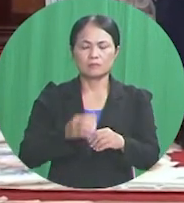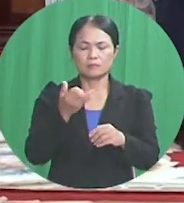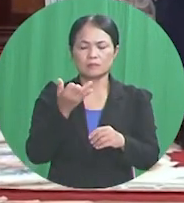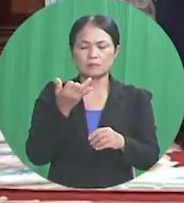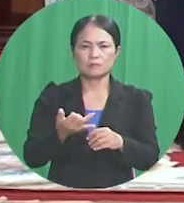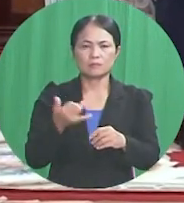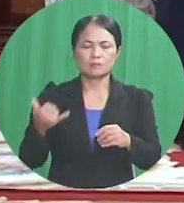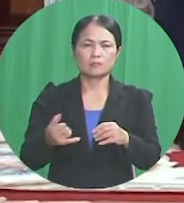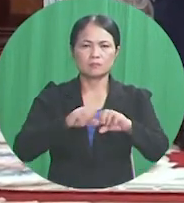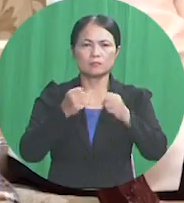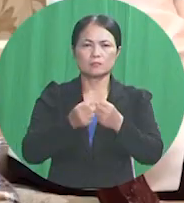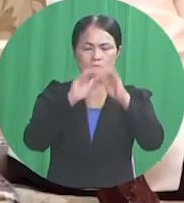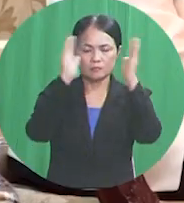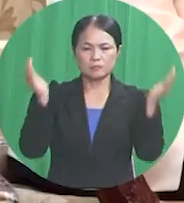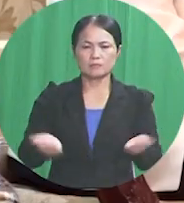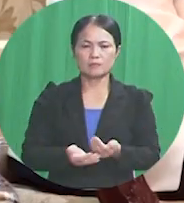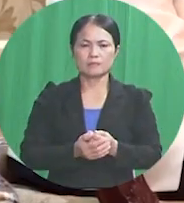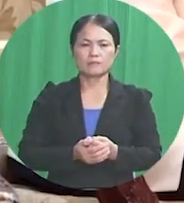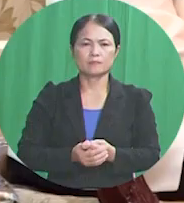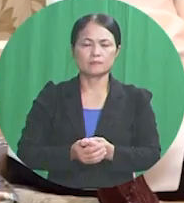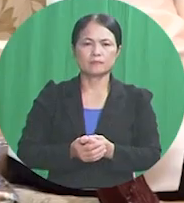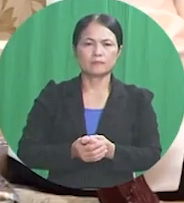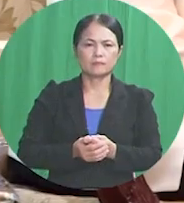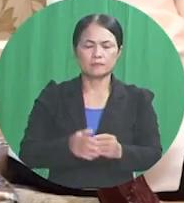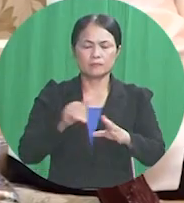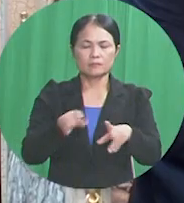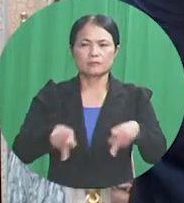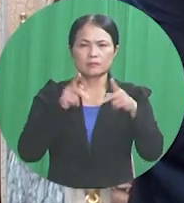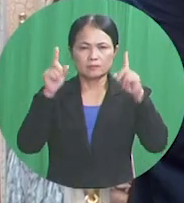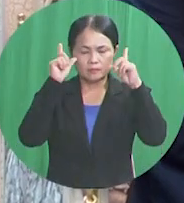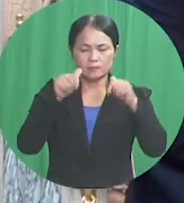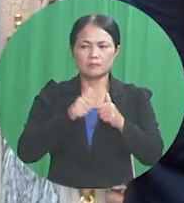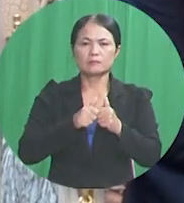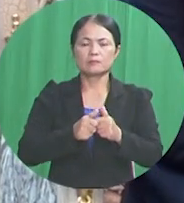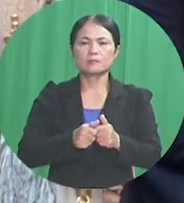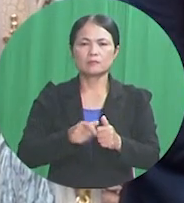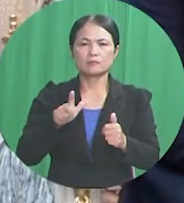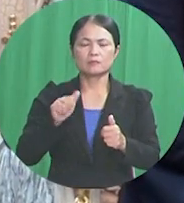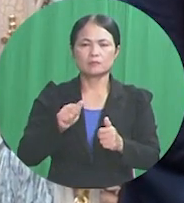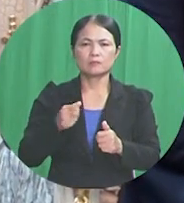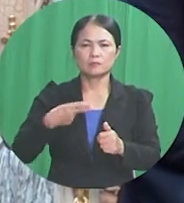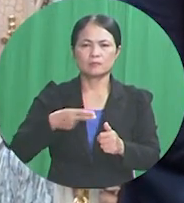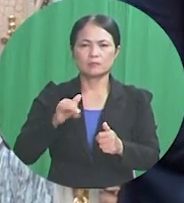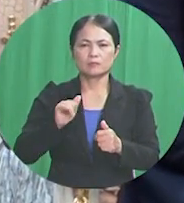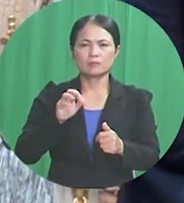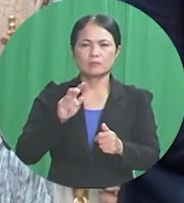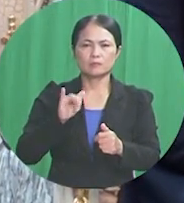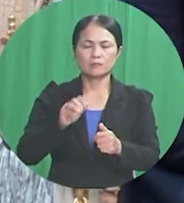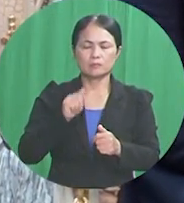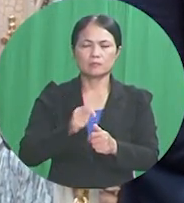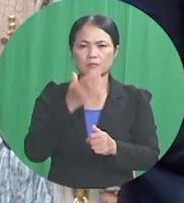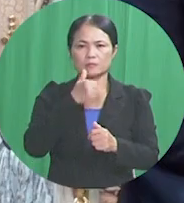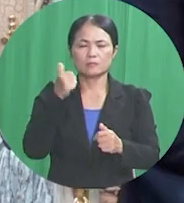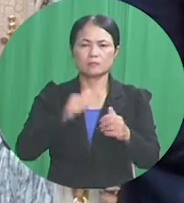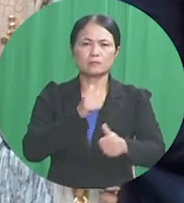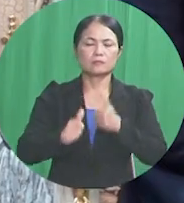มุ่ยในอังกาสหประชาชาติในขนองอาการุไอหยุดดำอับดุลลาซาฮิดบานสำแดงกาเก้าซาซ